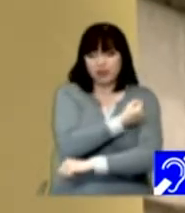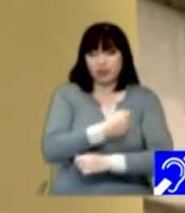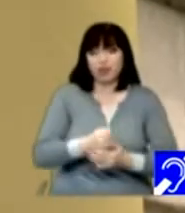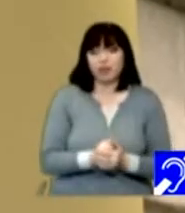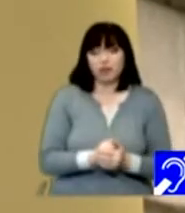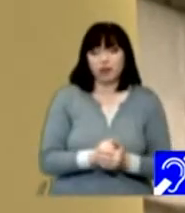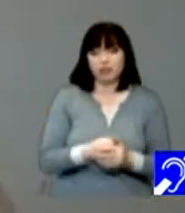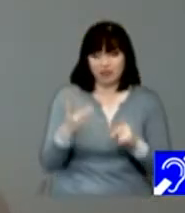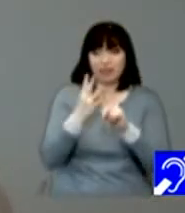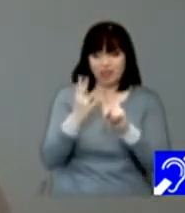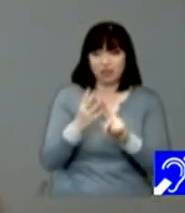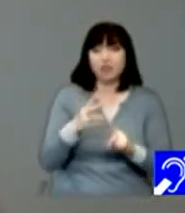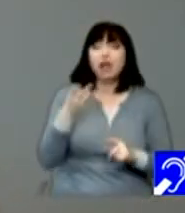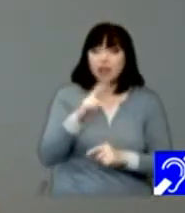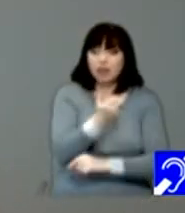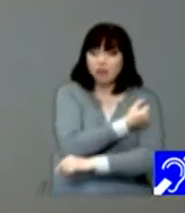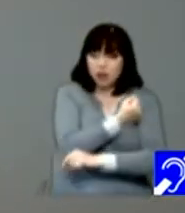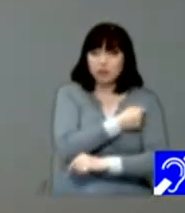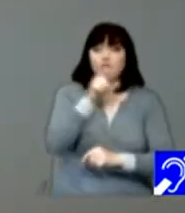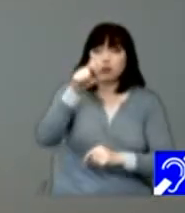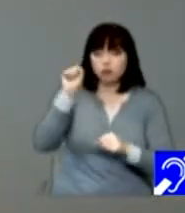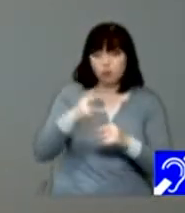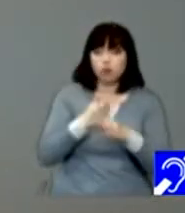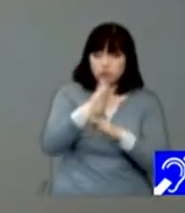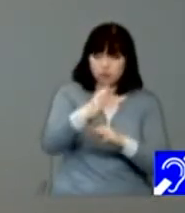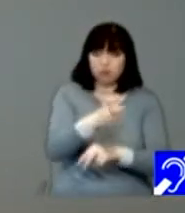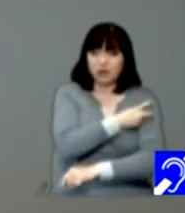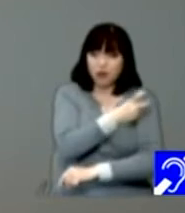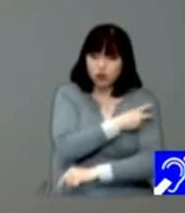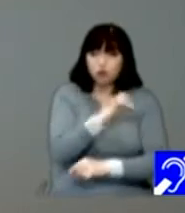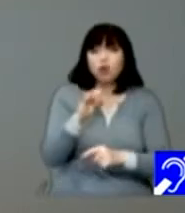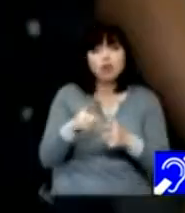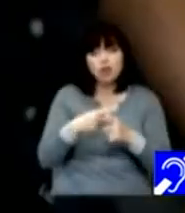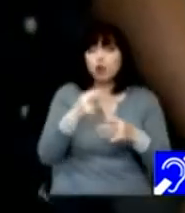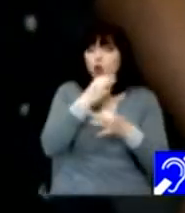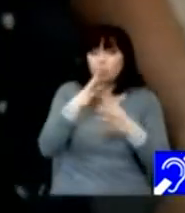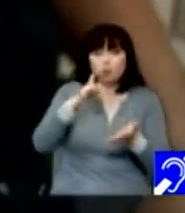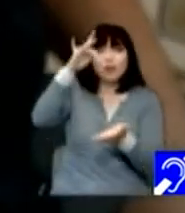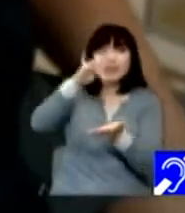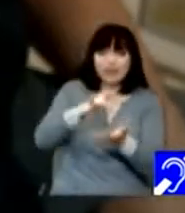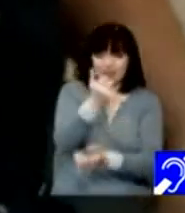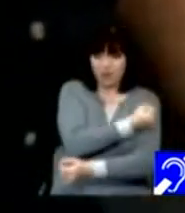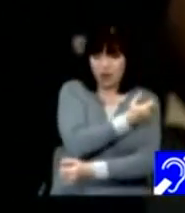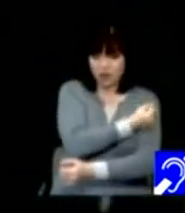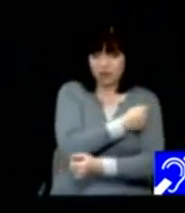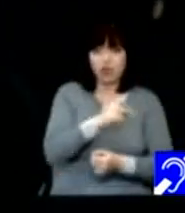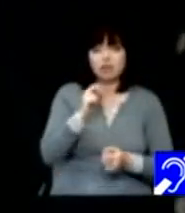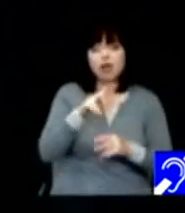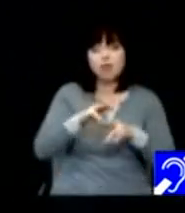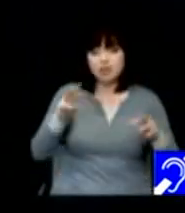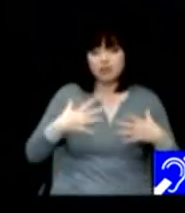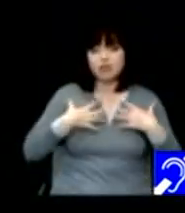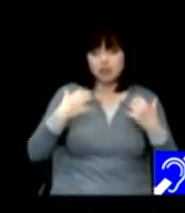booster. Pentru imunizare, cetățenii se pot adresa medicului de familie sau la orice centru de vaccinare. Potrivit datelor